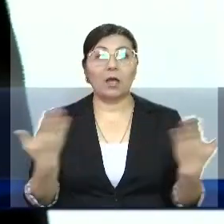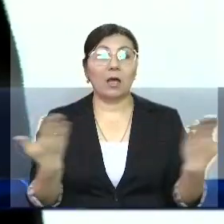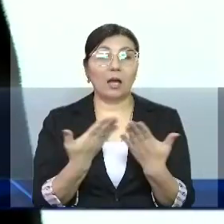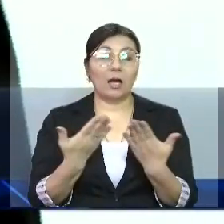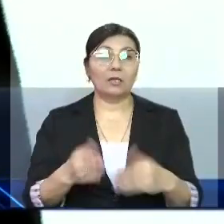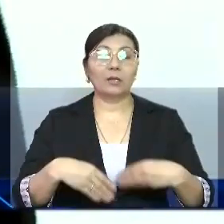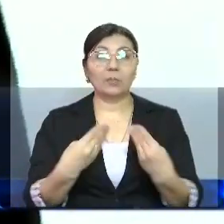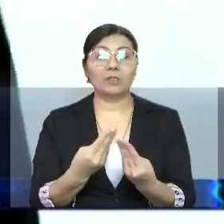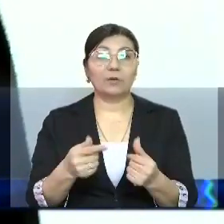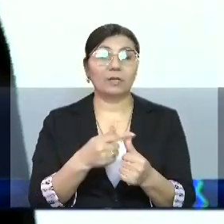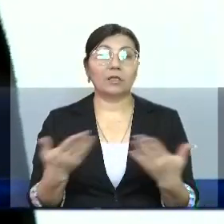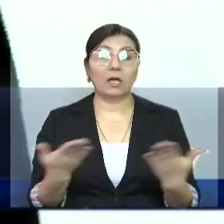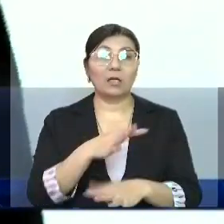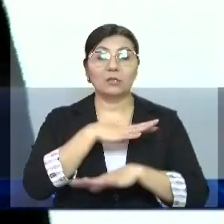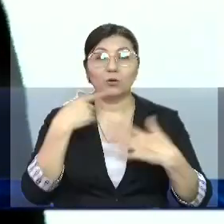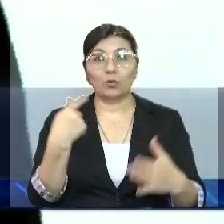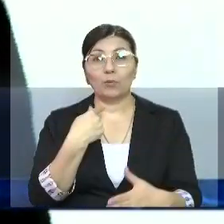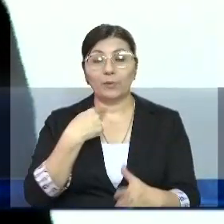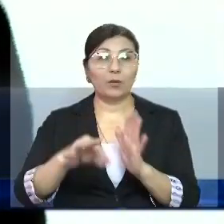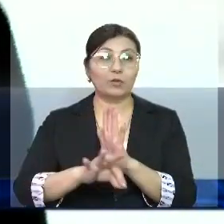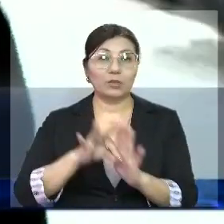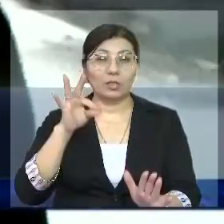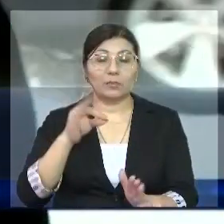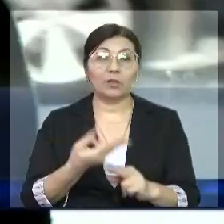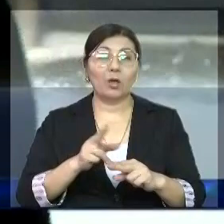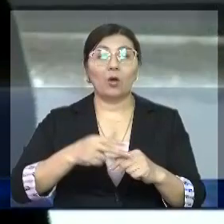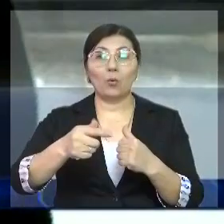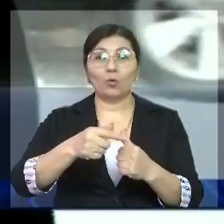ұсынылған атаулардың қайсысы көп дауысқа ие болды, сол атаулар